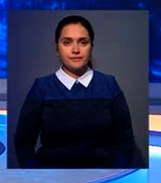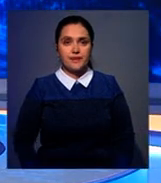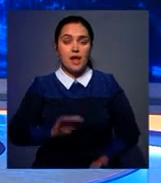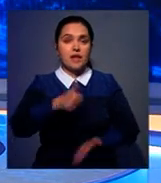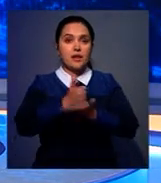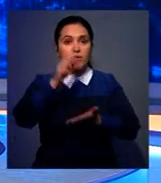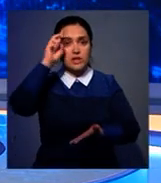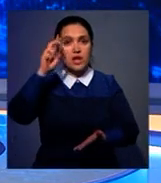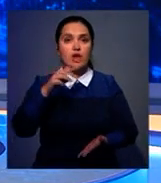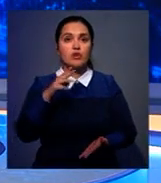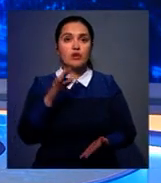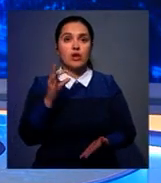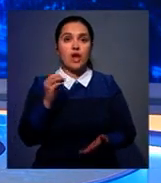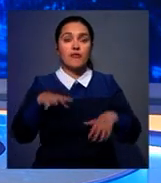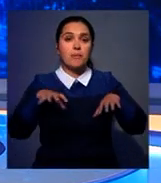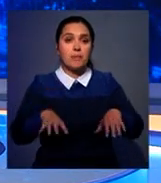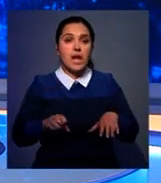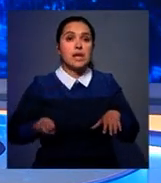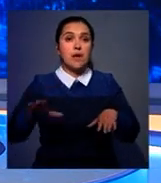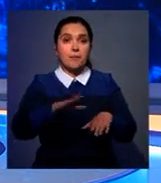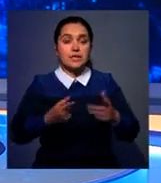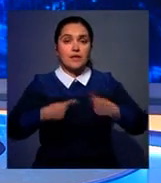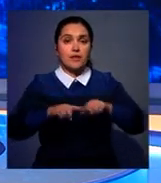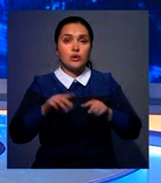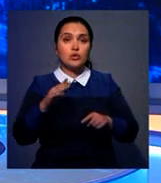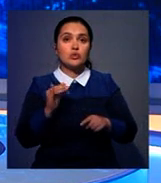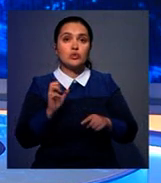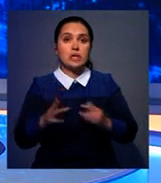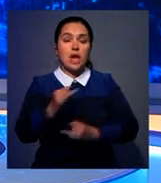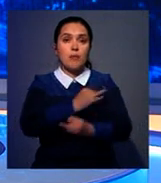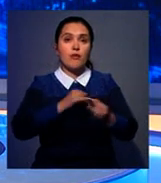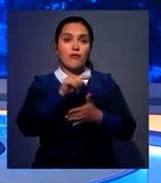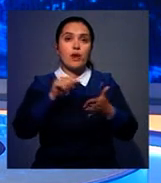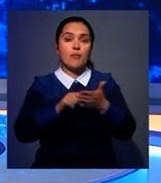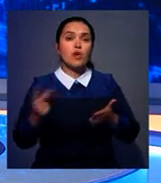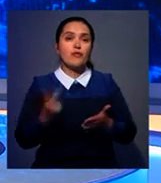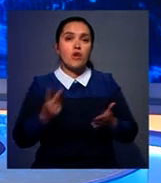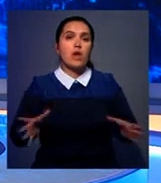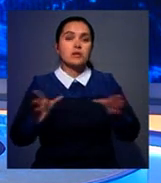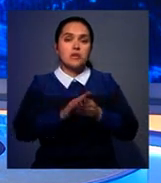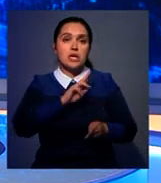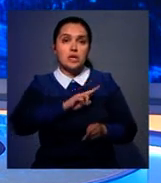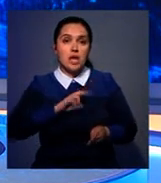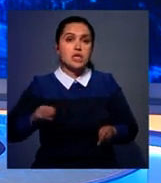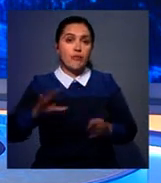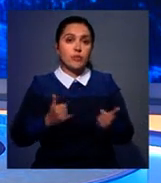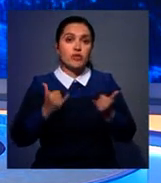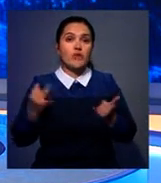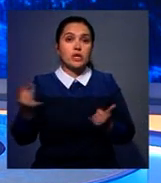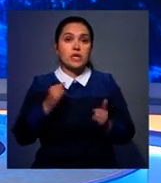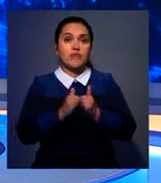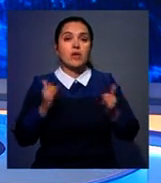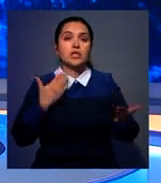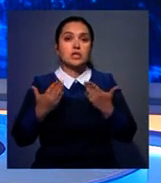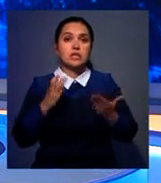Президент Казахстана Касым-Жомарт Токаев и председатель Европейского совета Дональд Туск обсудили вопросы двустороннего сотрудничества. ЕС сегодня